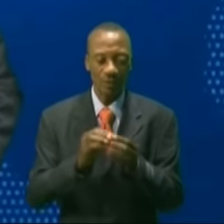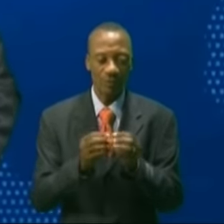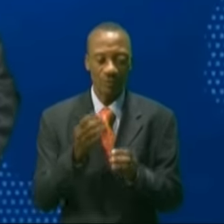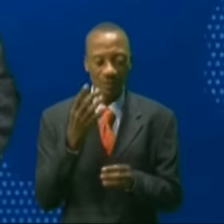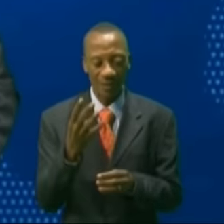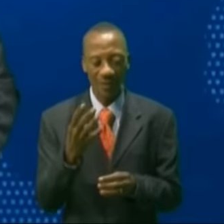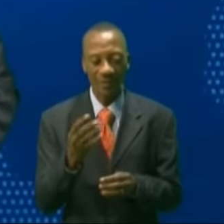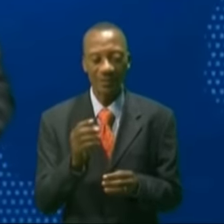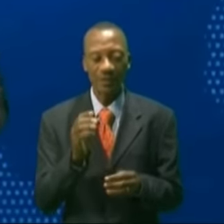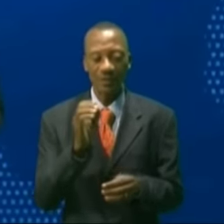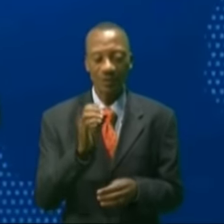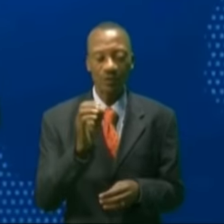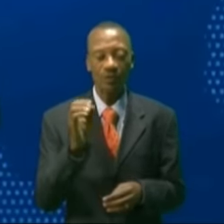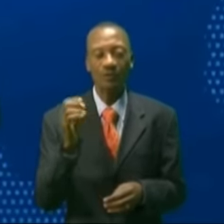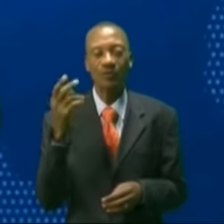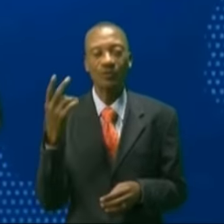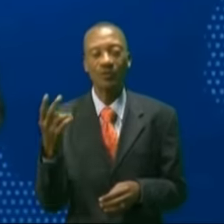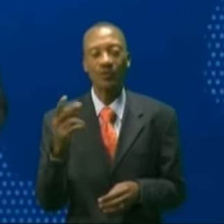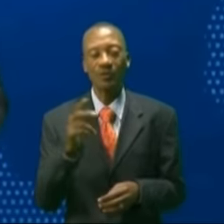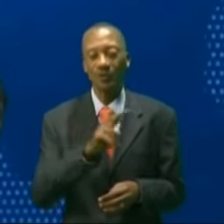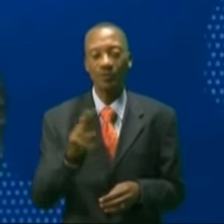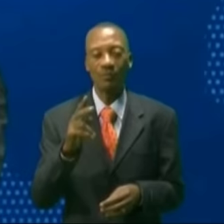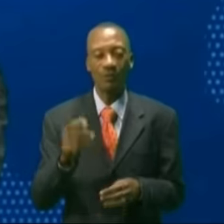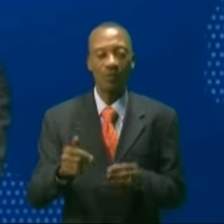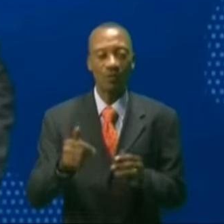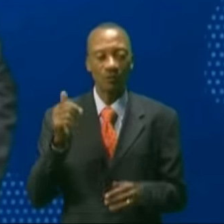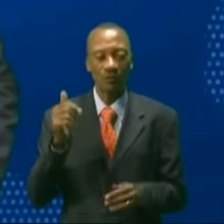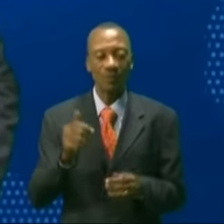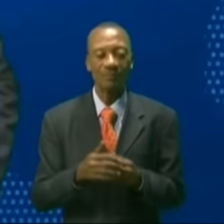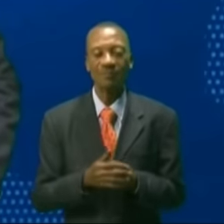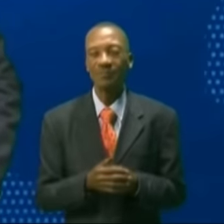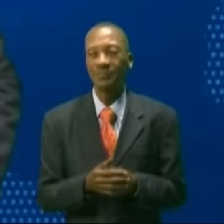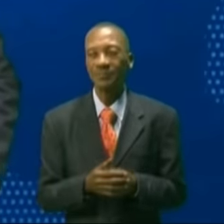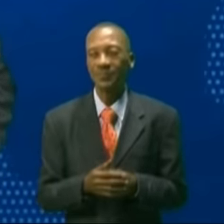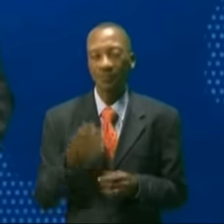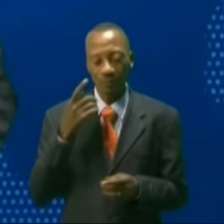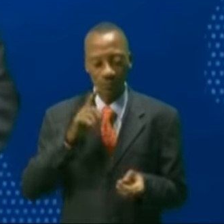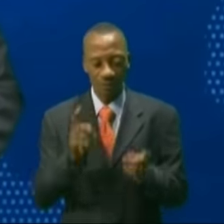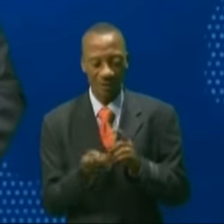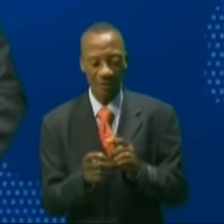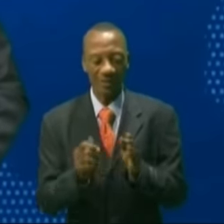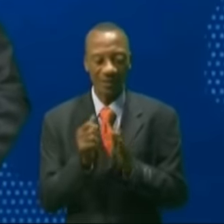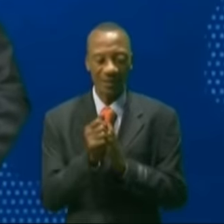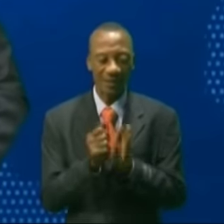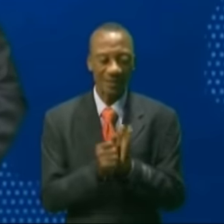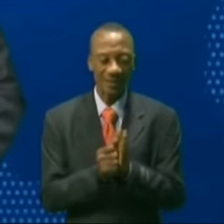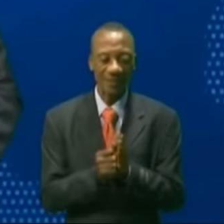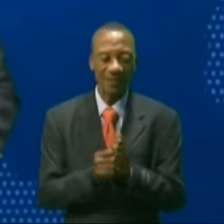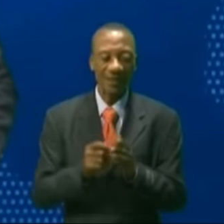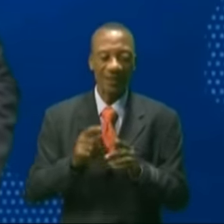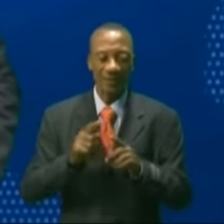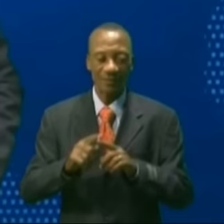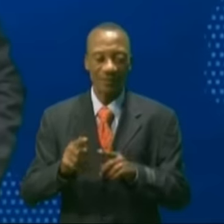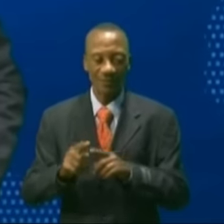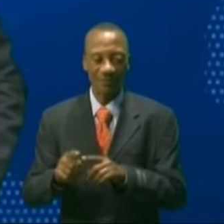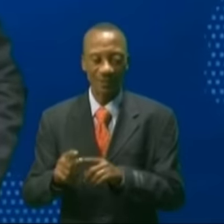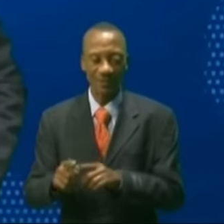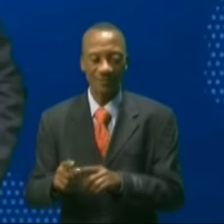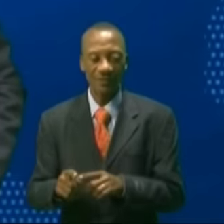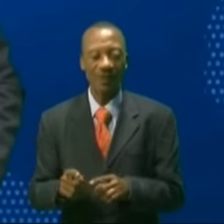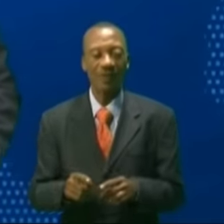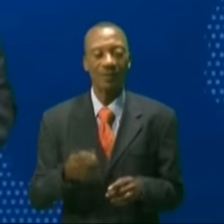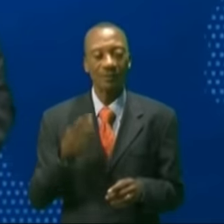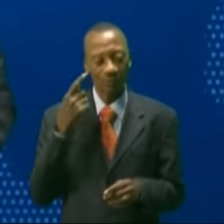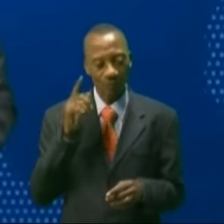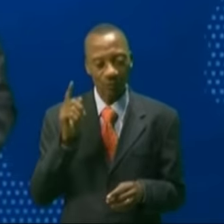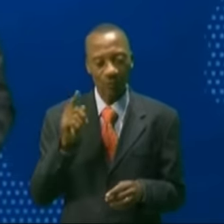11/002 du 20 janvier 2011, portant révision de certains articles de la constitution de la République démocratique du